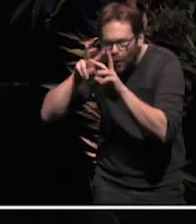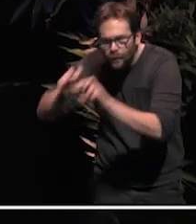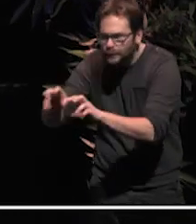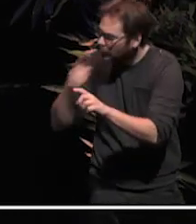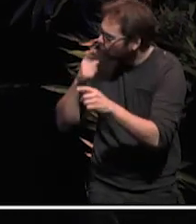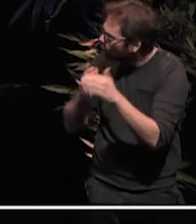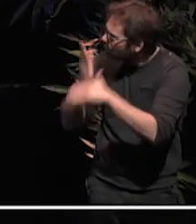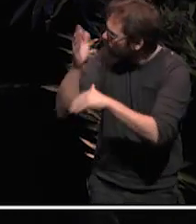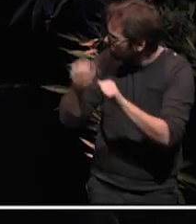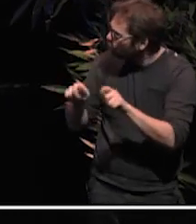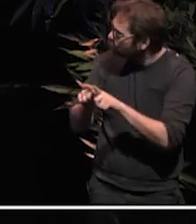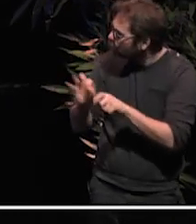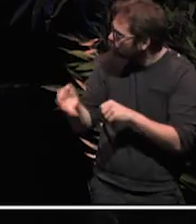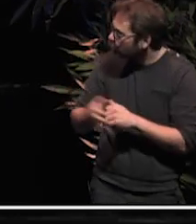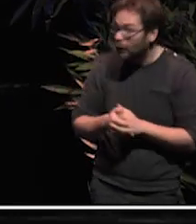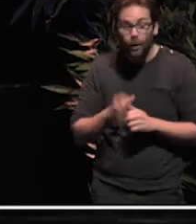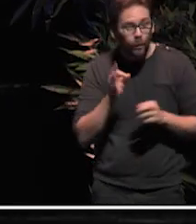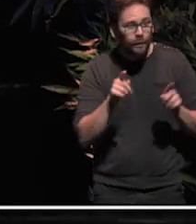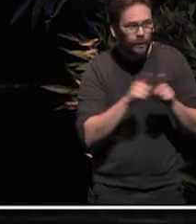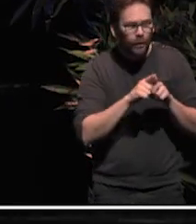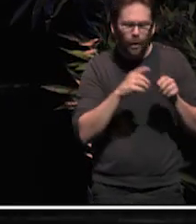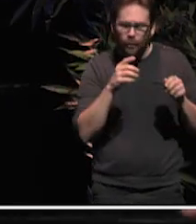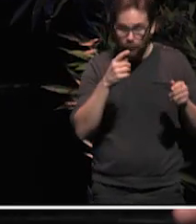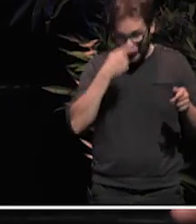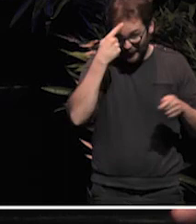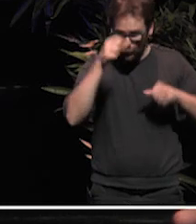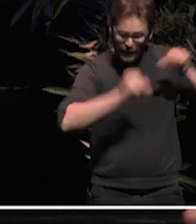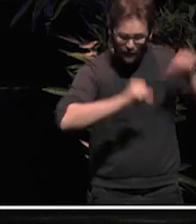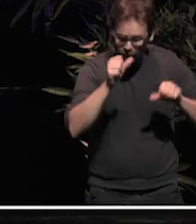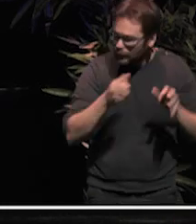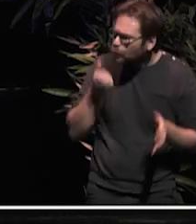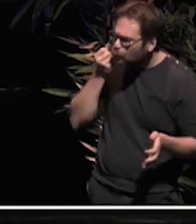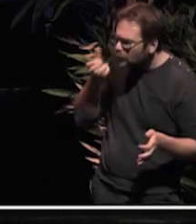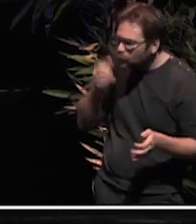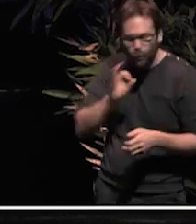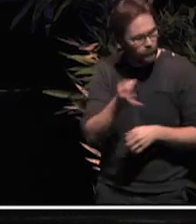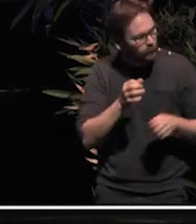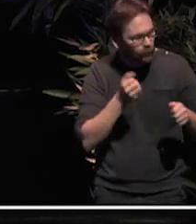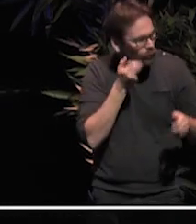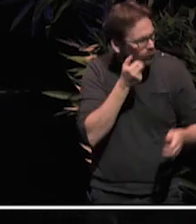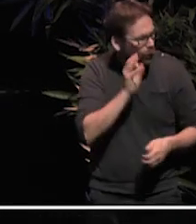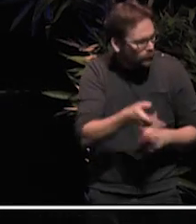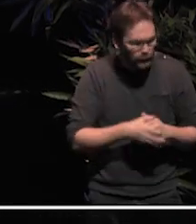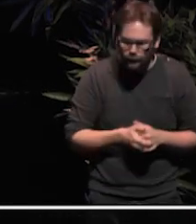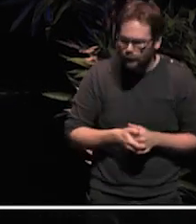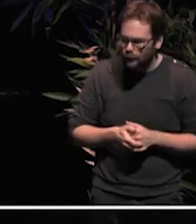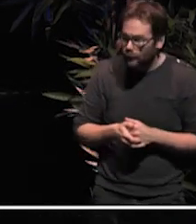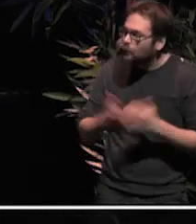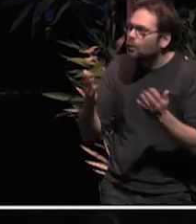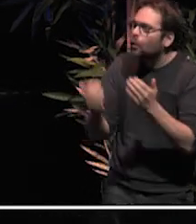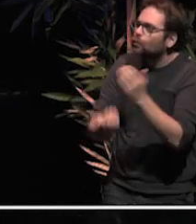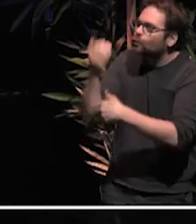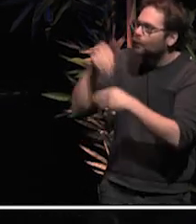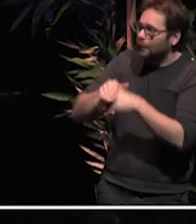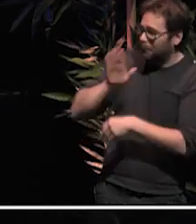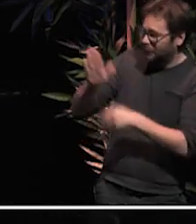Oui, c'est un challenge, un défi intellectuel. De chaque jour. Tous les jours. C'est-à-dire tous les jours. Racontez-nous une journée de Joël de René.